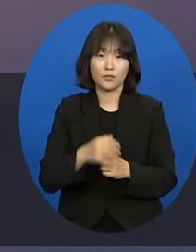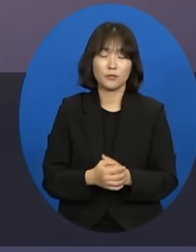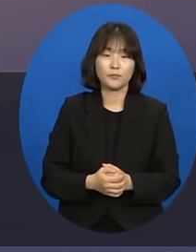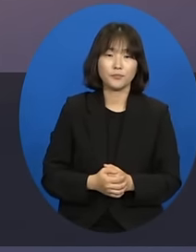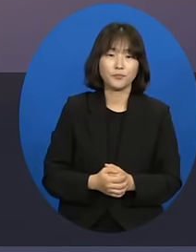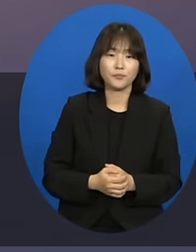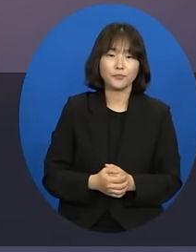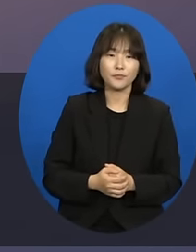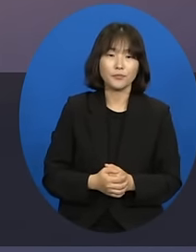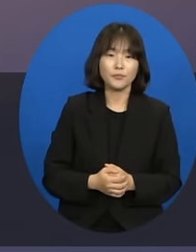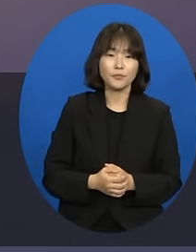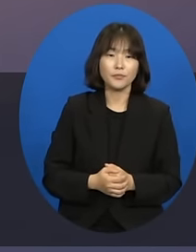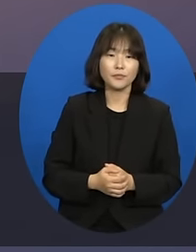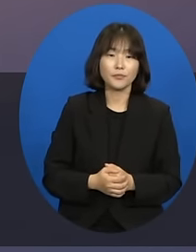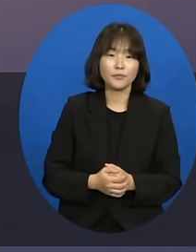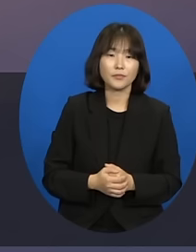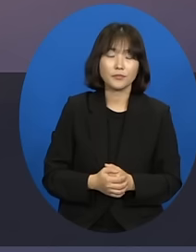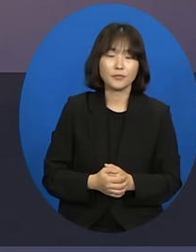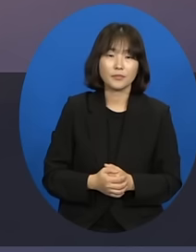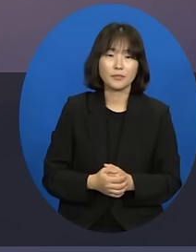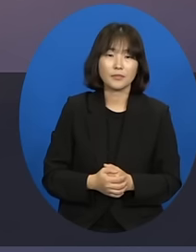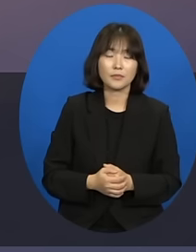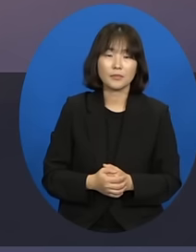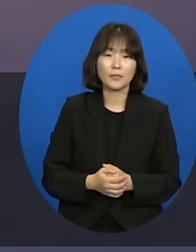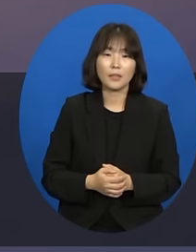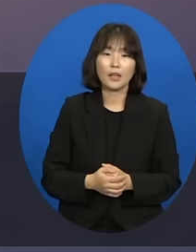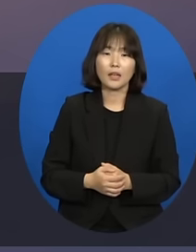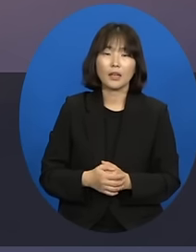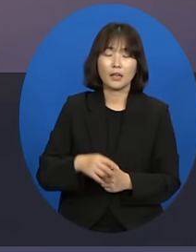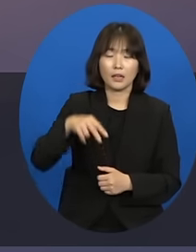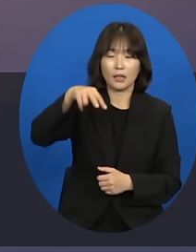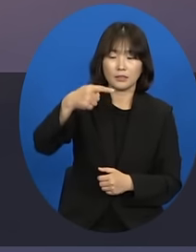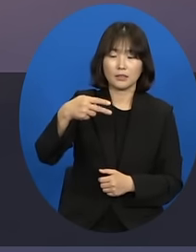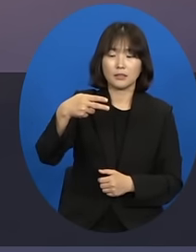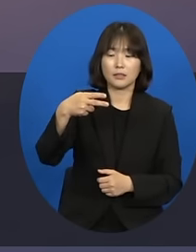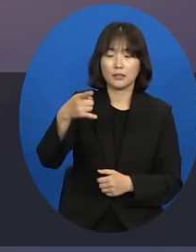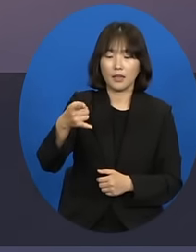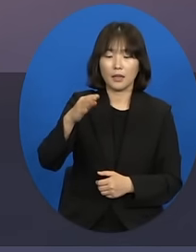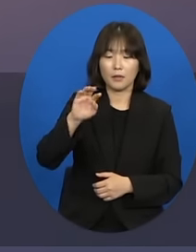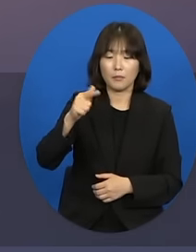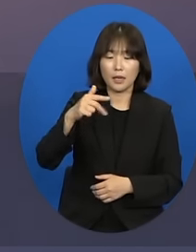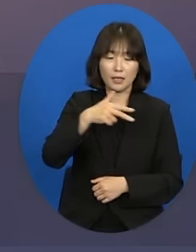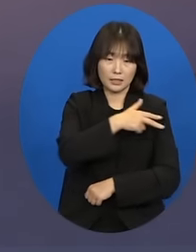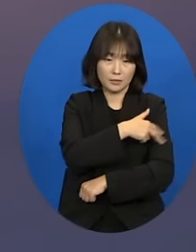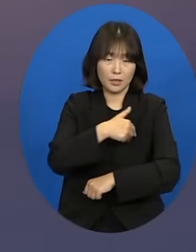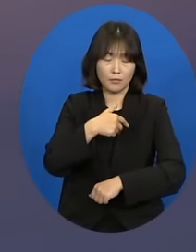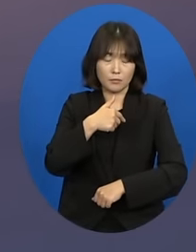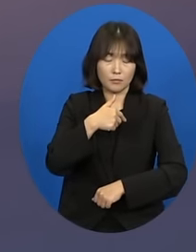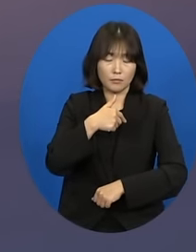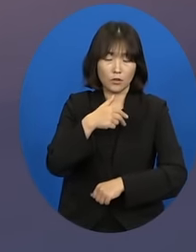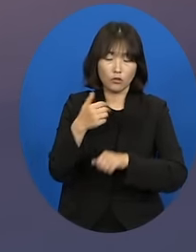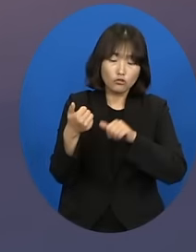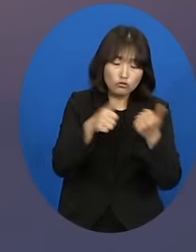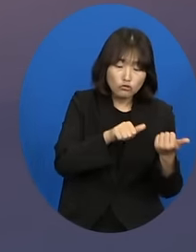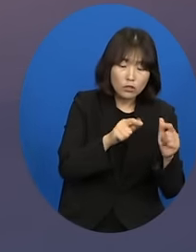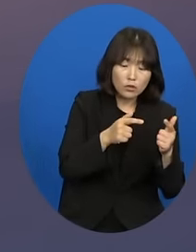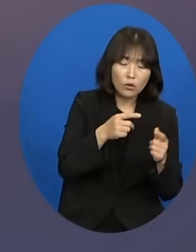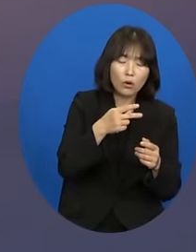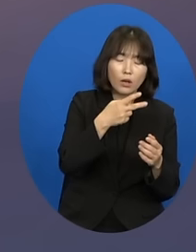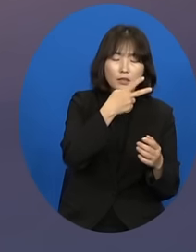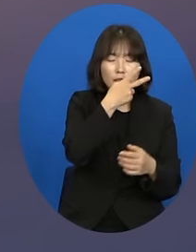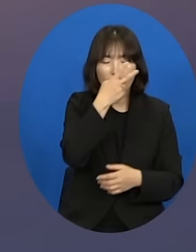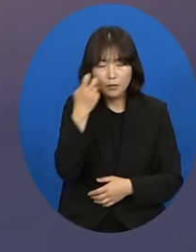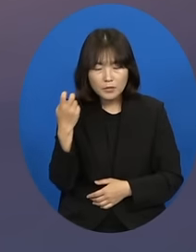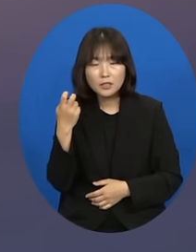스데반 집사님이 잠들었다고 그랬어요. 왜냐하면 여러분 생각해 보십시오. 잠들 때 잠들고 나서 여러분